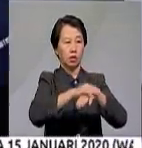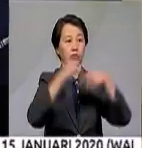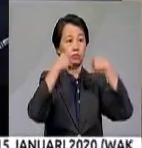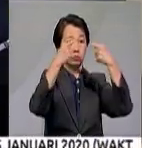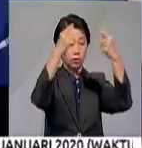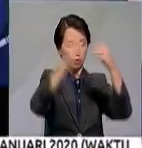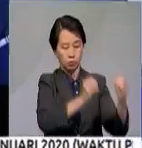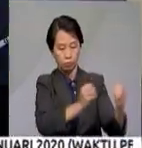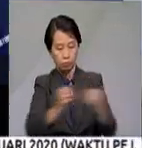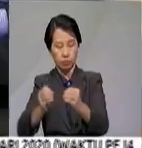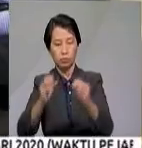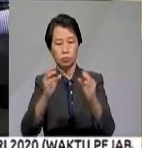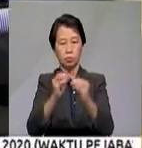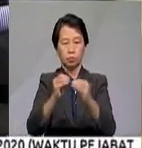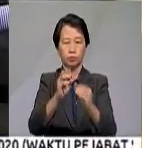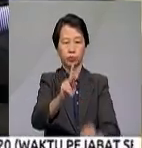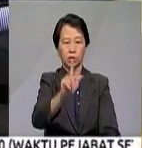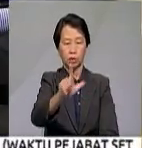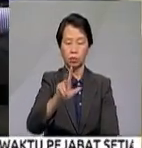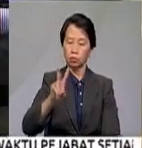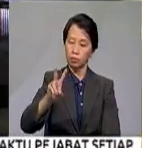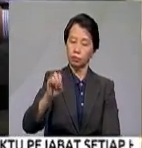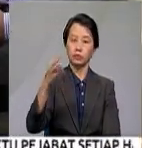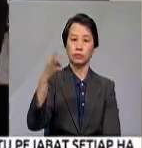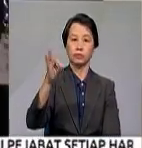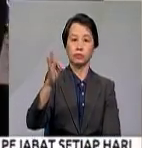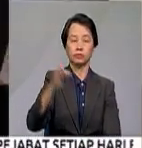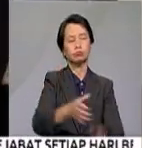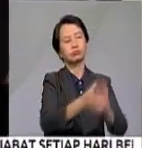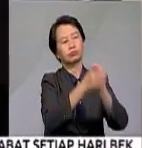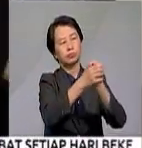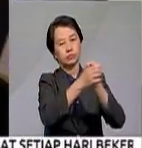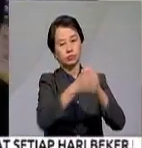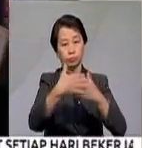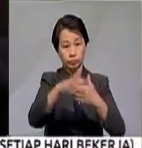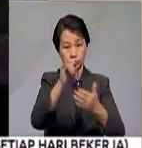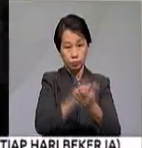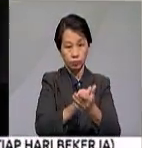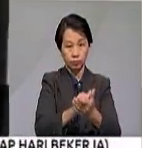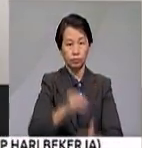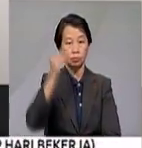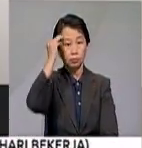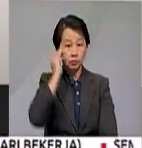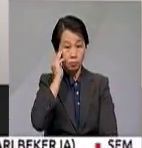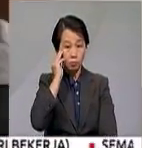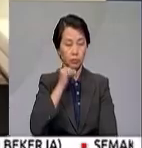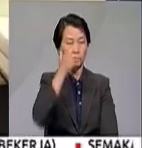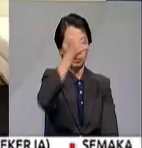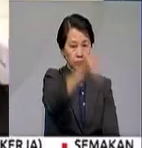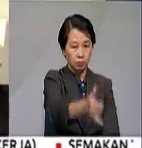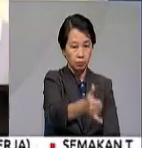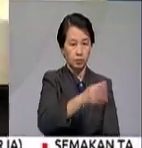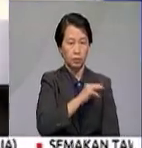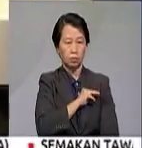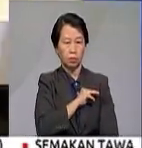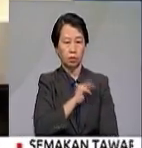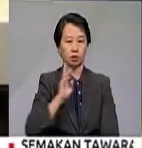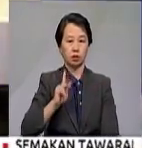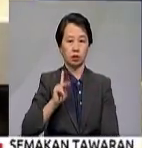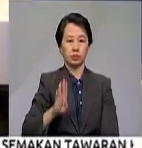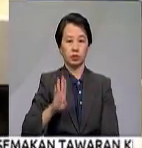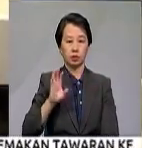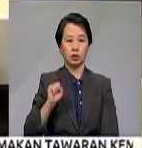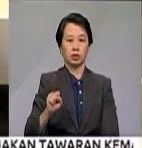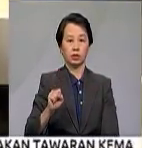kejayaan penganjuran Sidang Kemuncak Kuala Lumpur 2019. Selepas itu, Tun Dr. Mahathir menerima kunjungan Menteri Belia dan Sukan